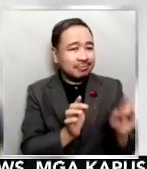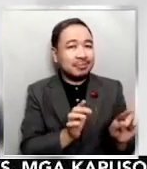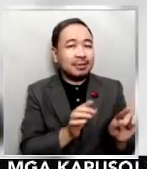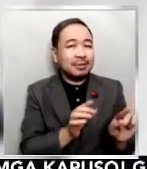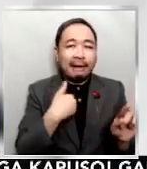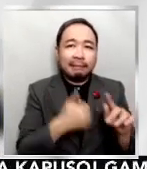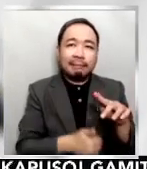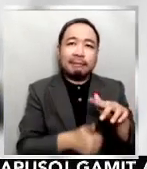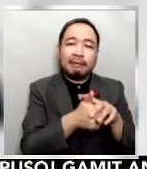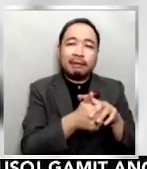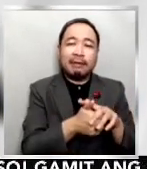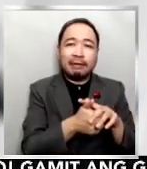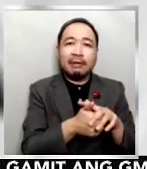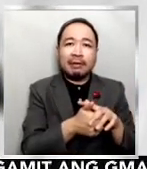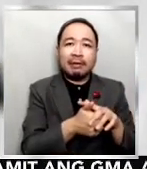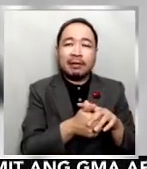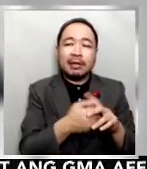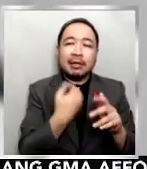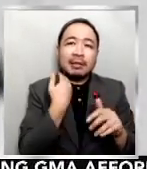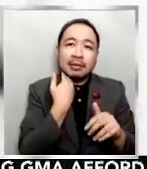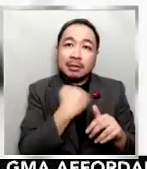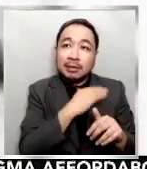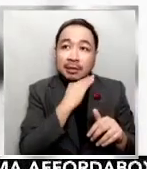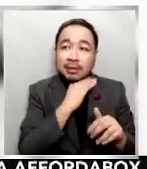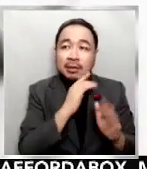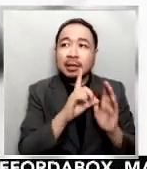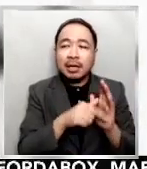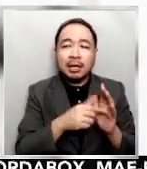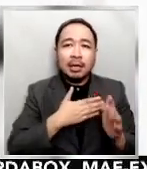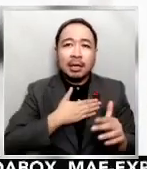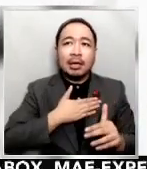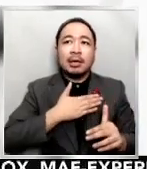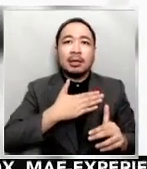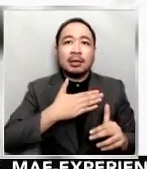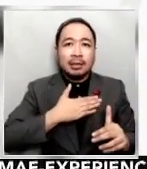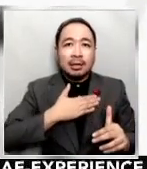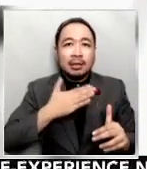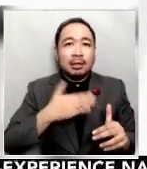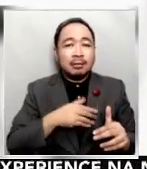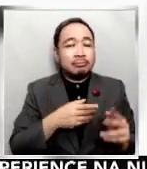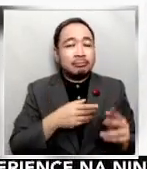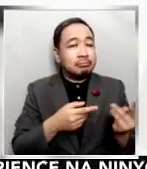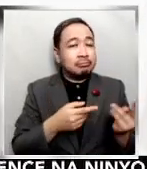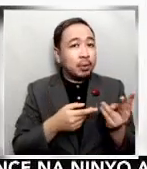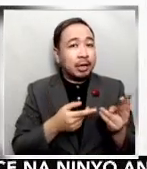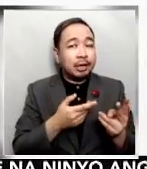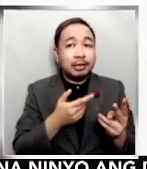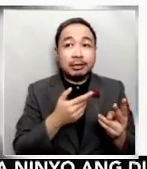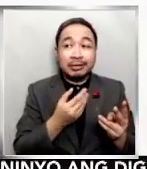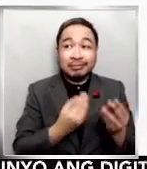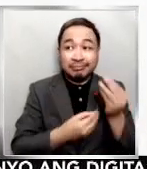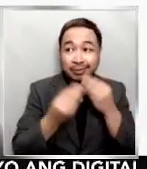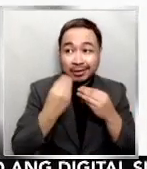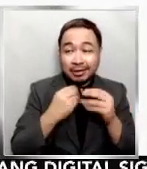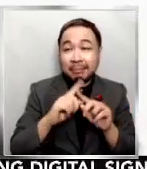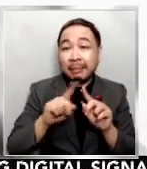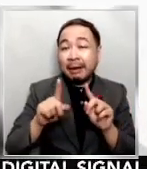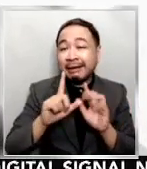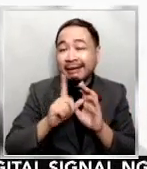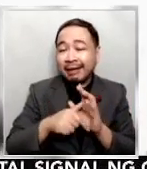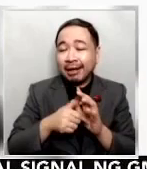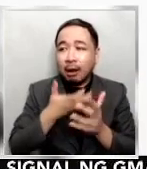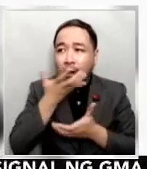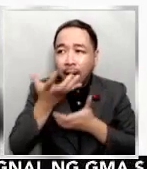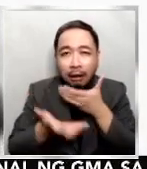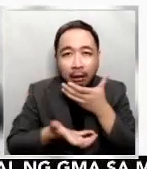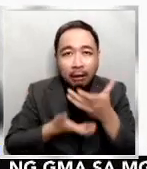silang huminga. Ang kanilang kinakain, idinuduwal na rin daw nila. Tumaas din ang kanilang presyon at hirap na